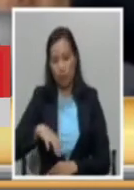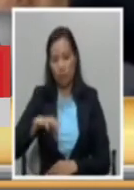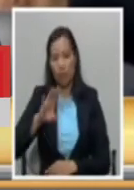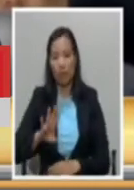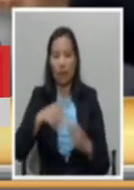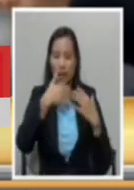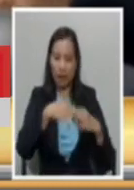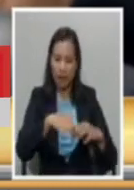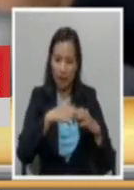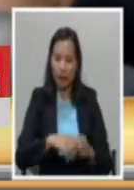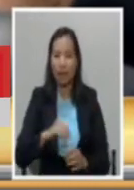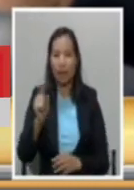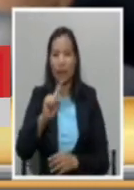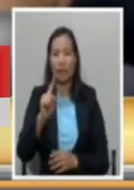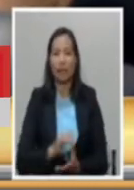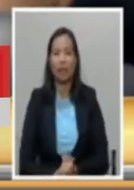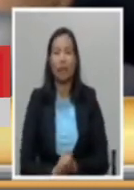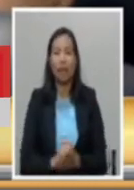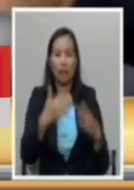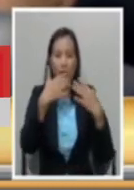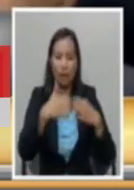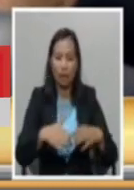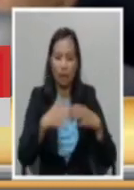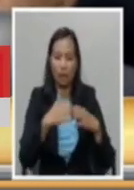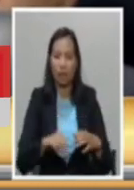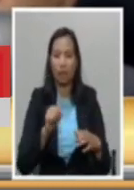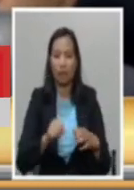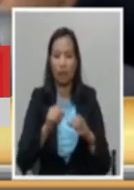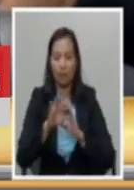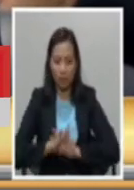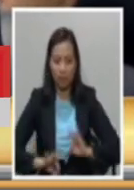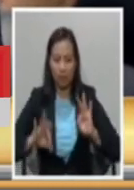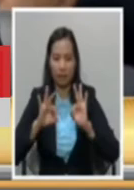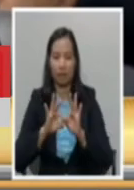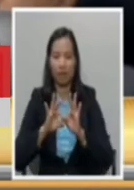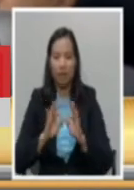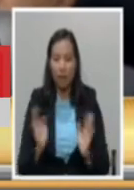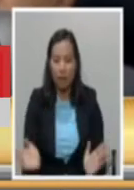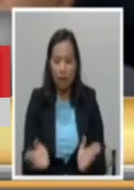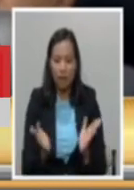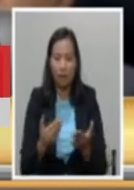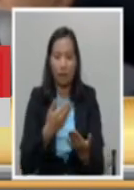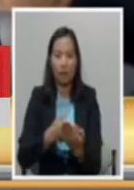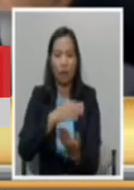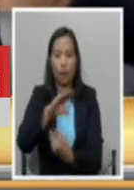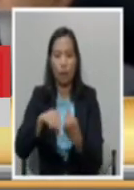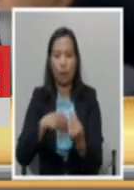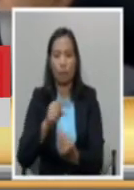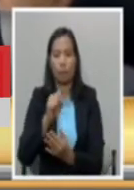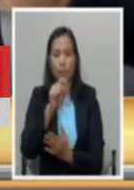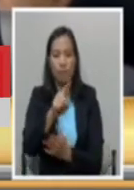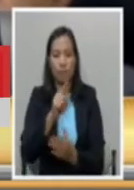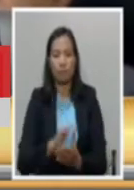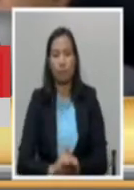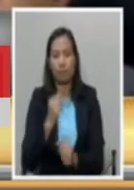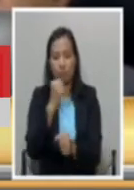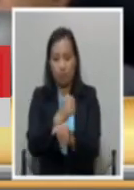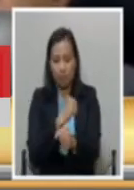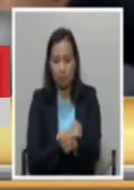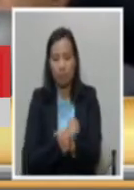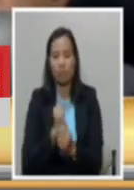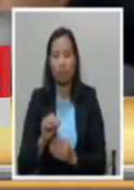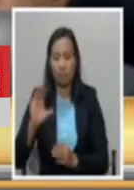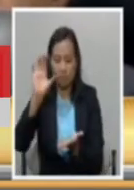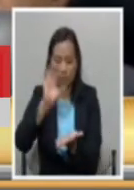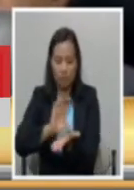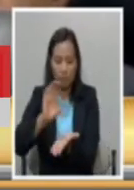ในอดีตคนเหล่านี้ภาคการผลิตนั้นคือเป็นภาคหัวใจสำคัญของการขับเคลื่อนเศรษฐกิจครับเขาจ้างงานเขาลงทุ